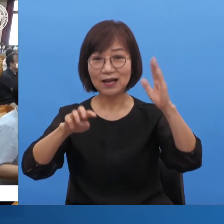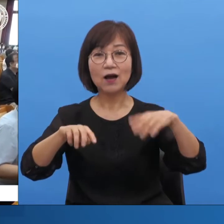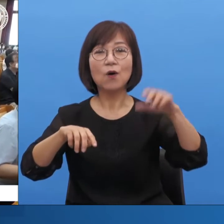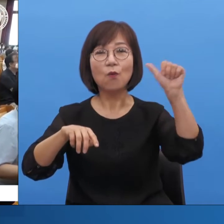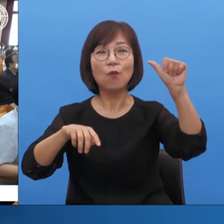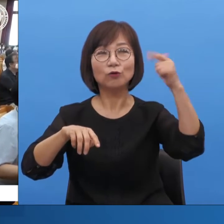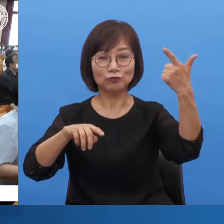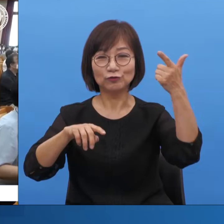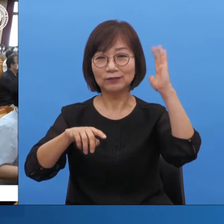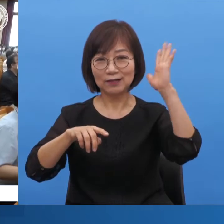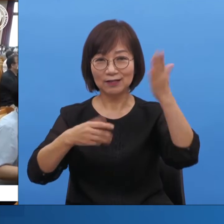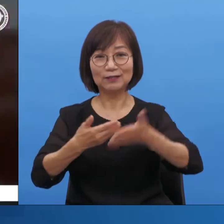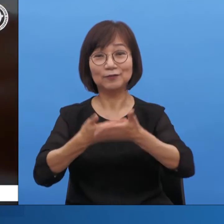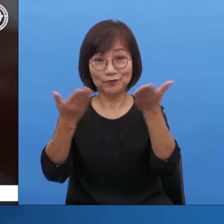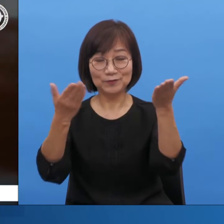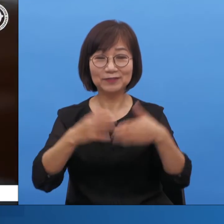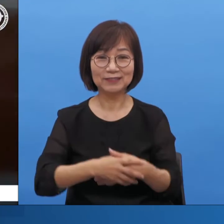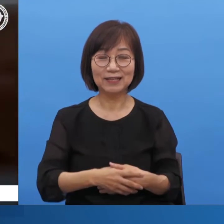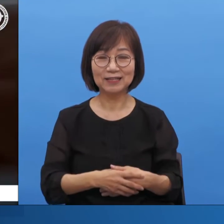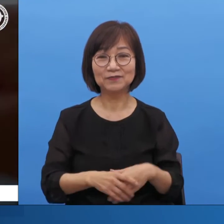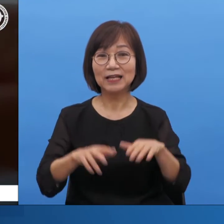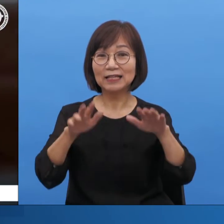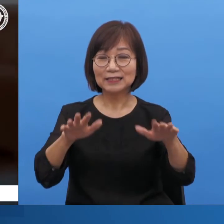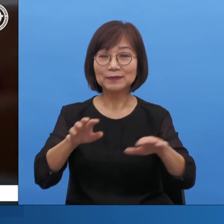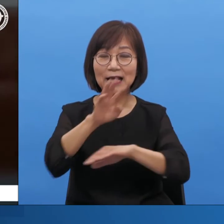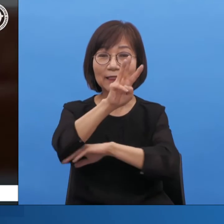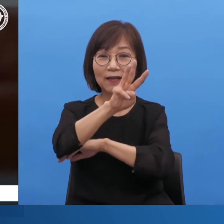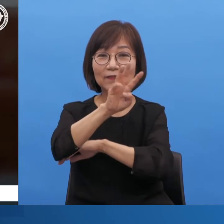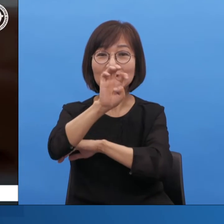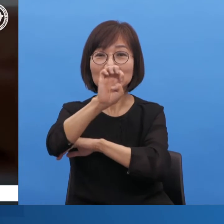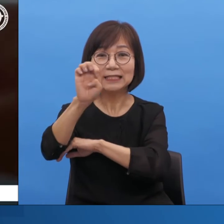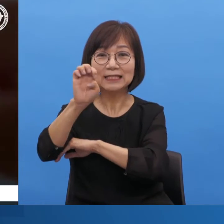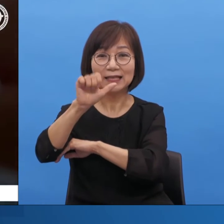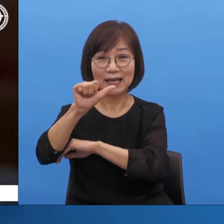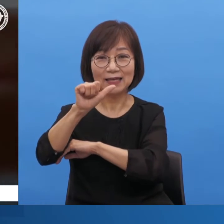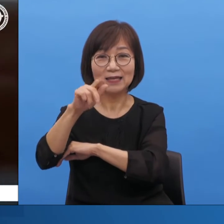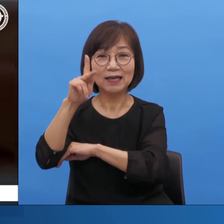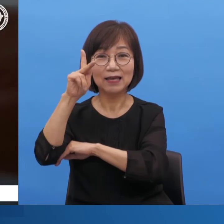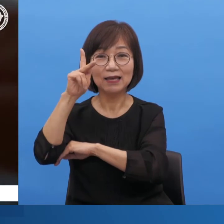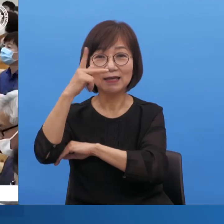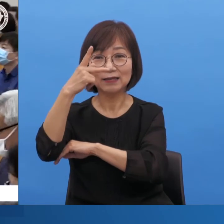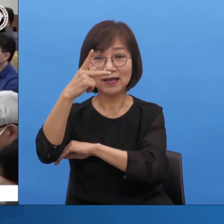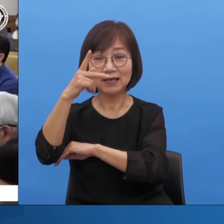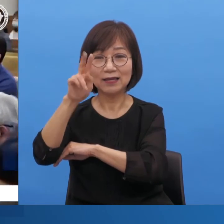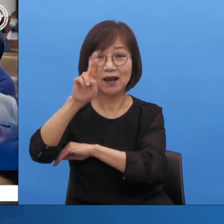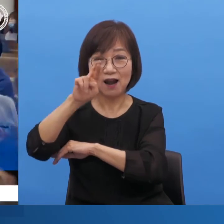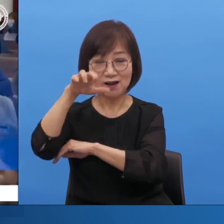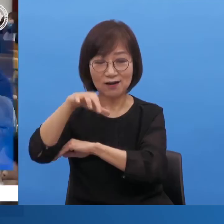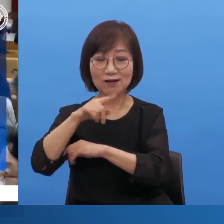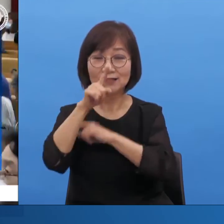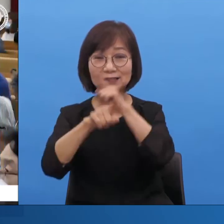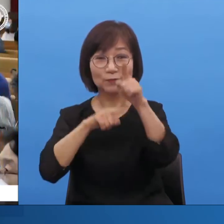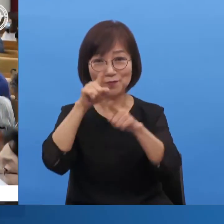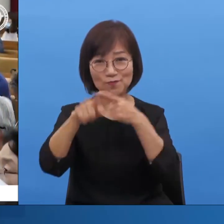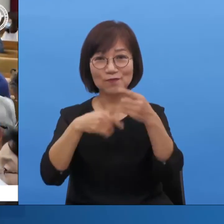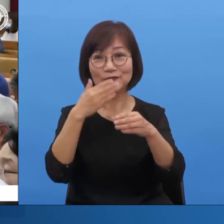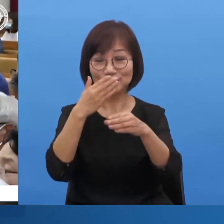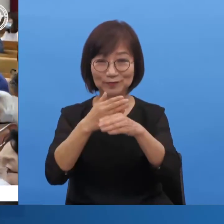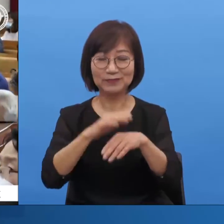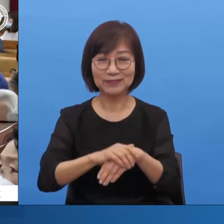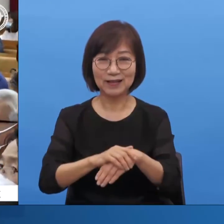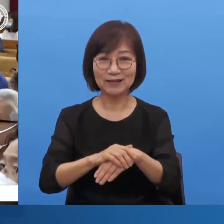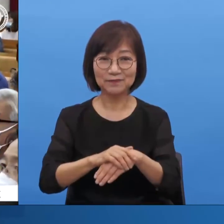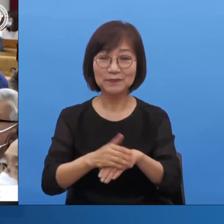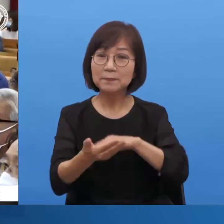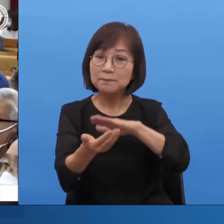6강이 선포됩니다. 현재 wea.kr에서 등록받고 있습니다. 모든 참가자는